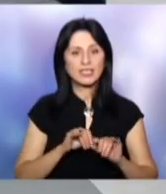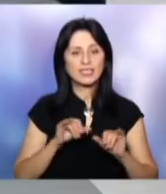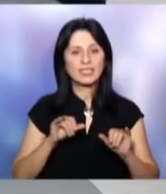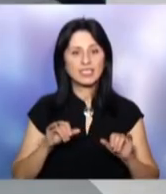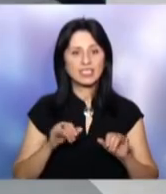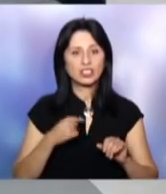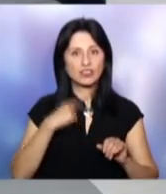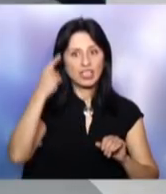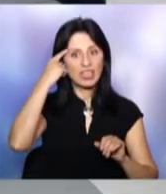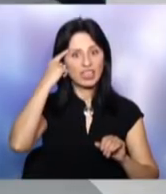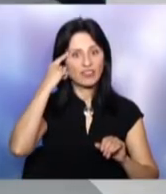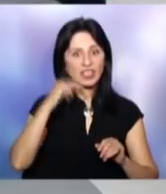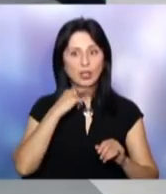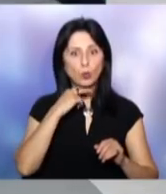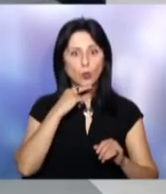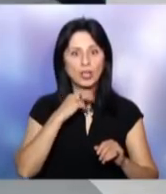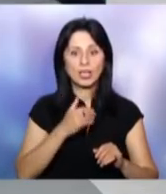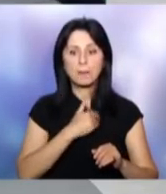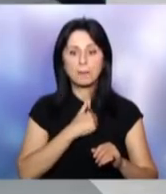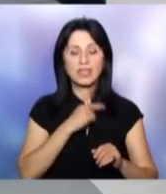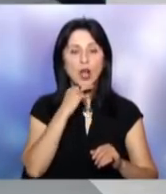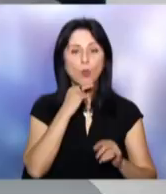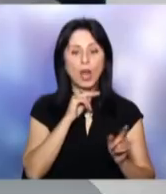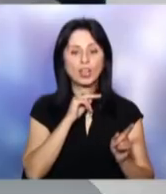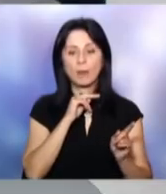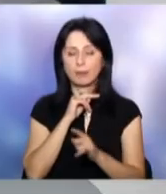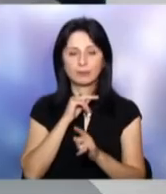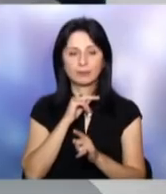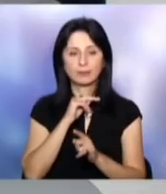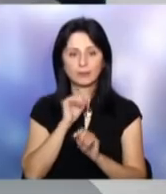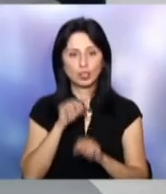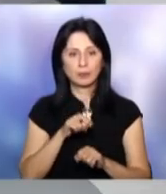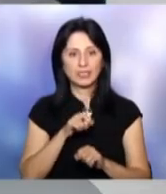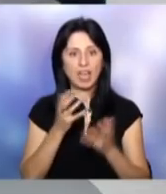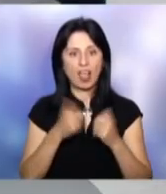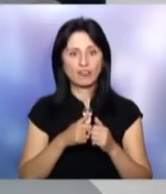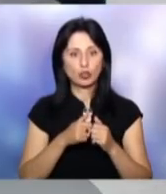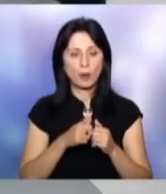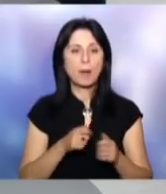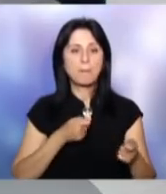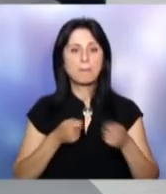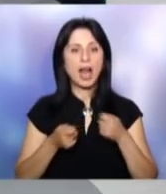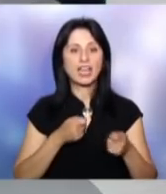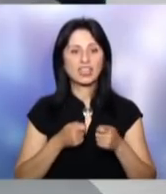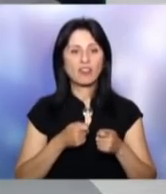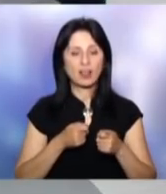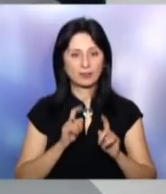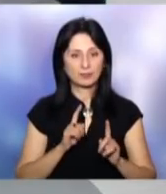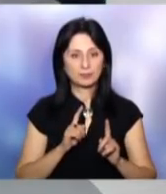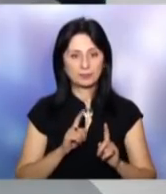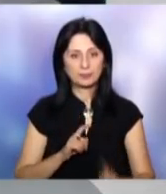ზრდის ჩვენი ტვინის კონცენტრაციას, რომ რაზეც გვინდა იმაზე შევაჩეროთ ყურადღება. ვმართოთ ჩვენი ფსიქიკა